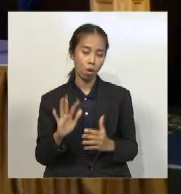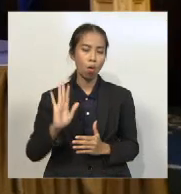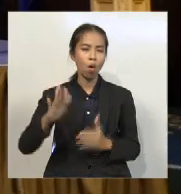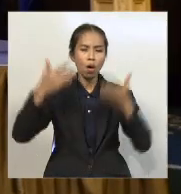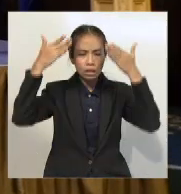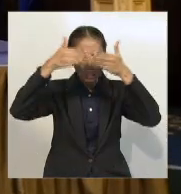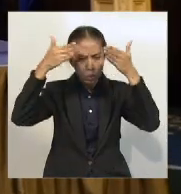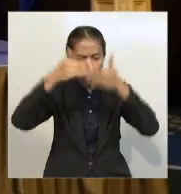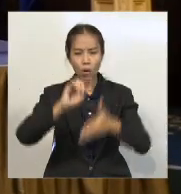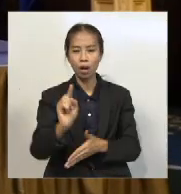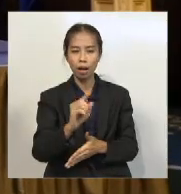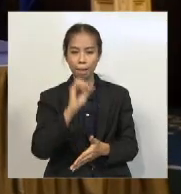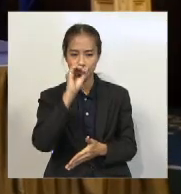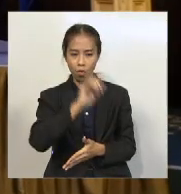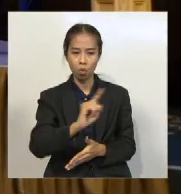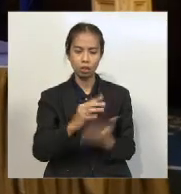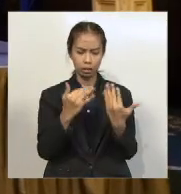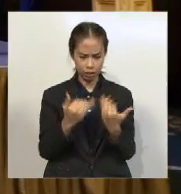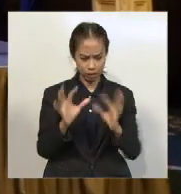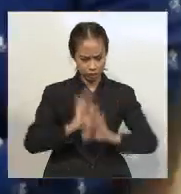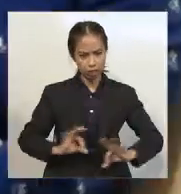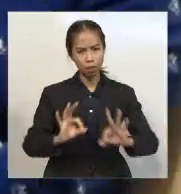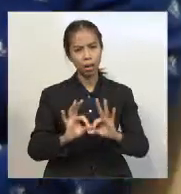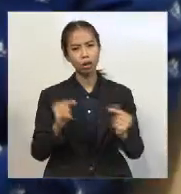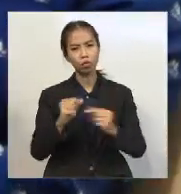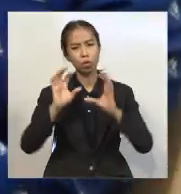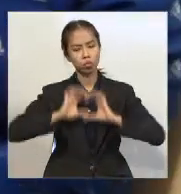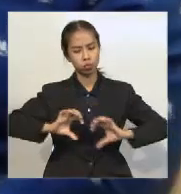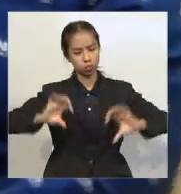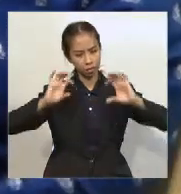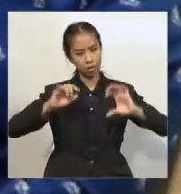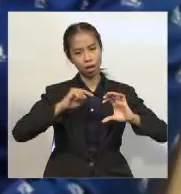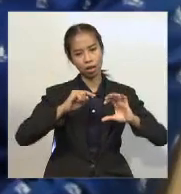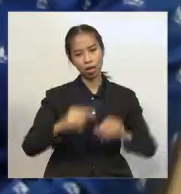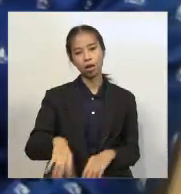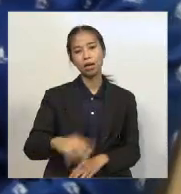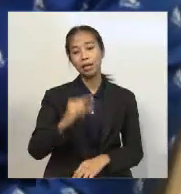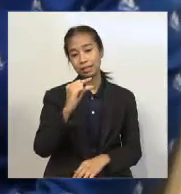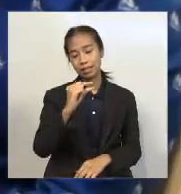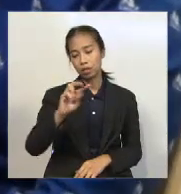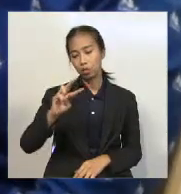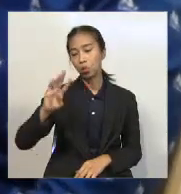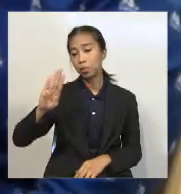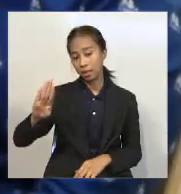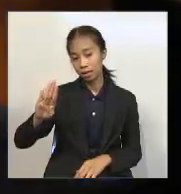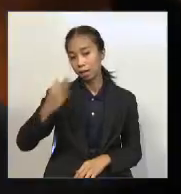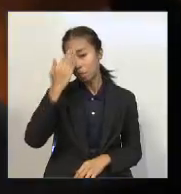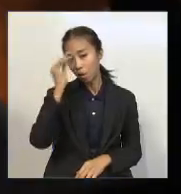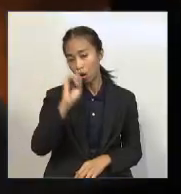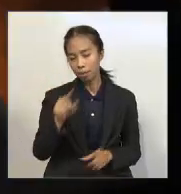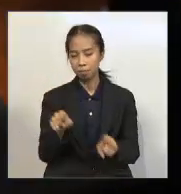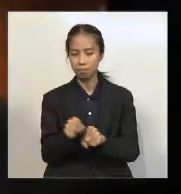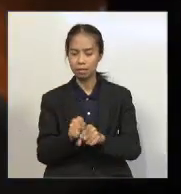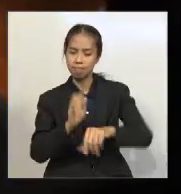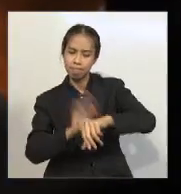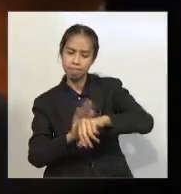ซียเห็นว่าควรมีการเจรจาในรูปแบบ Government to Business หรือว่า G2B มากขึ้นเพื่อกระตุ้นการใช้ยางพ